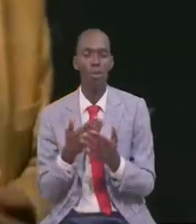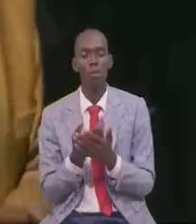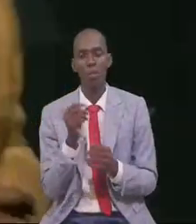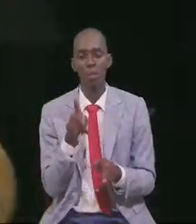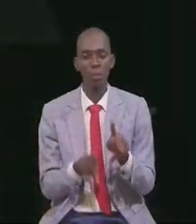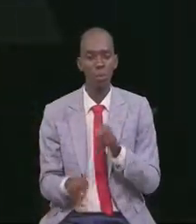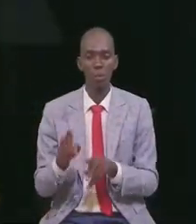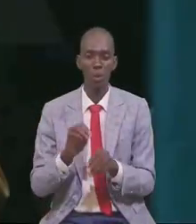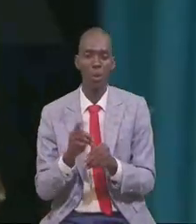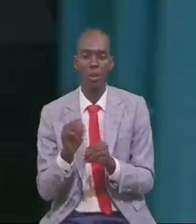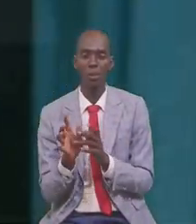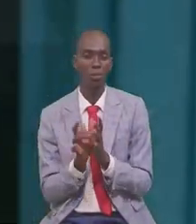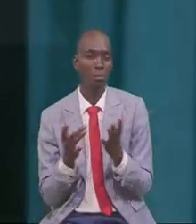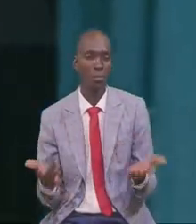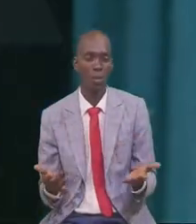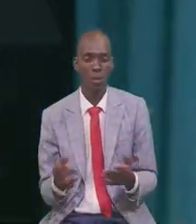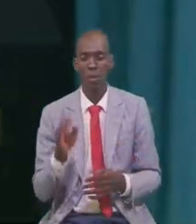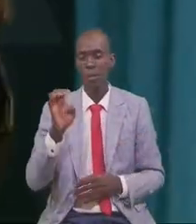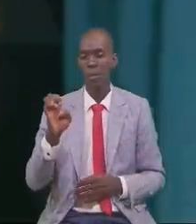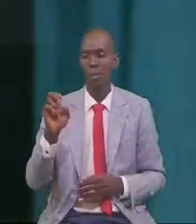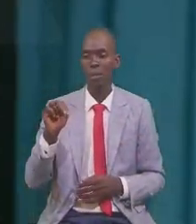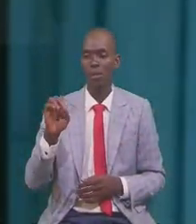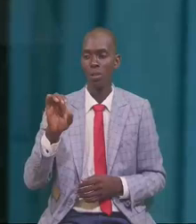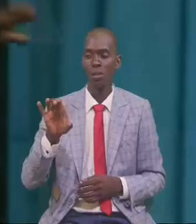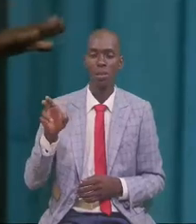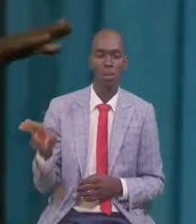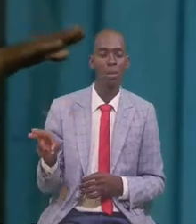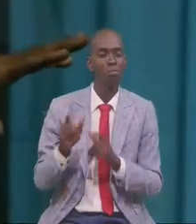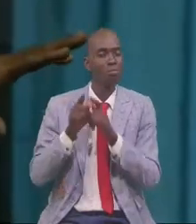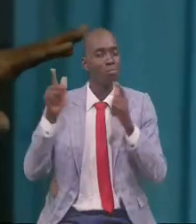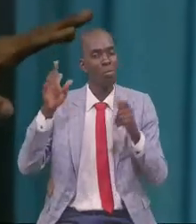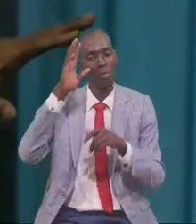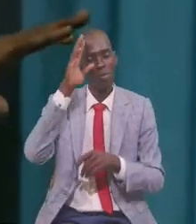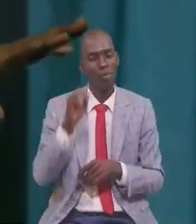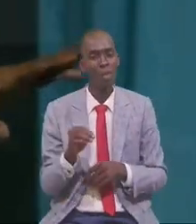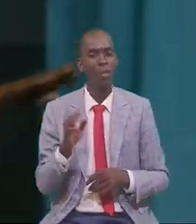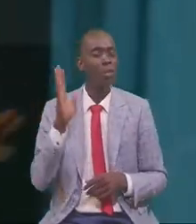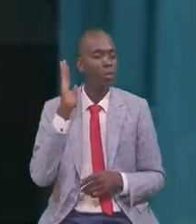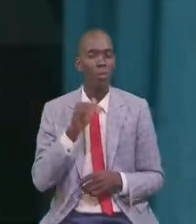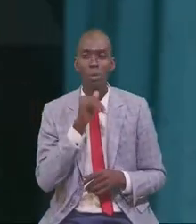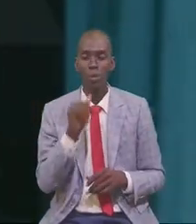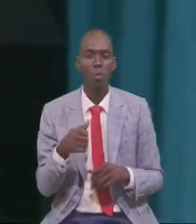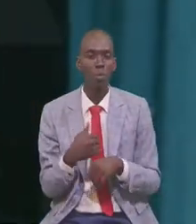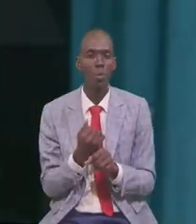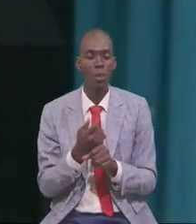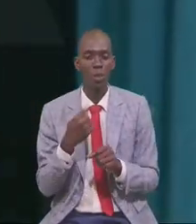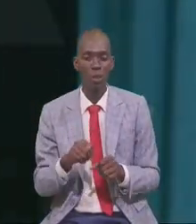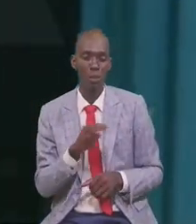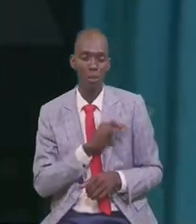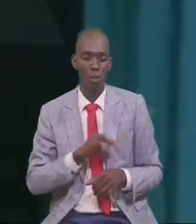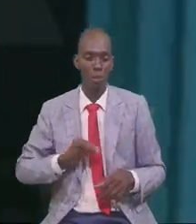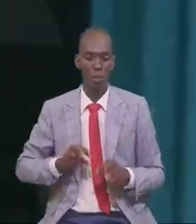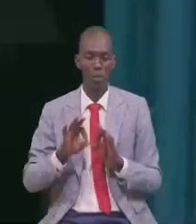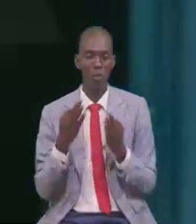Bible. Enoch, un grand homme, il ne pouvait pas amener les membres de sa famille à aller au ciel avec lui